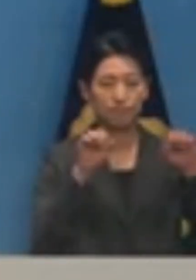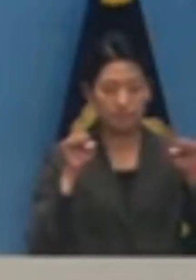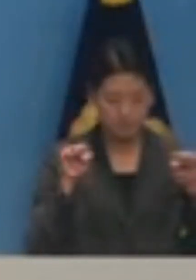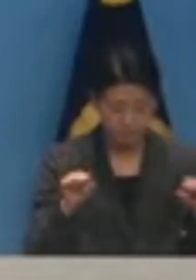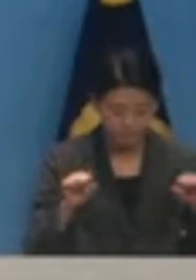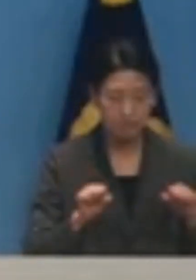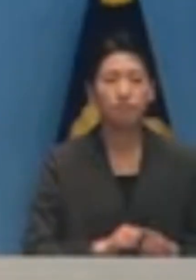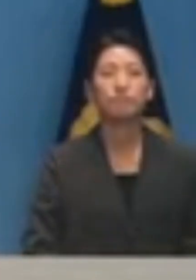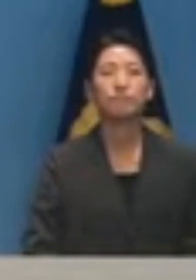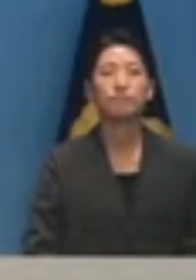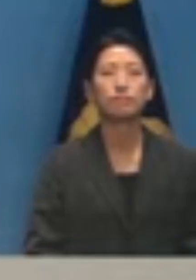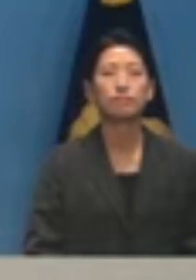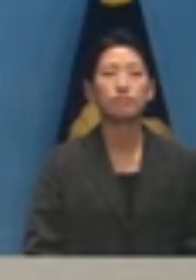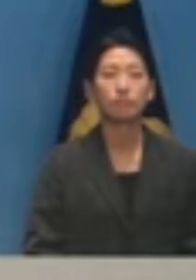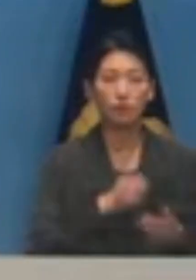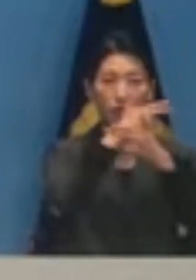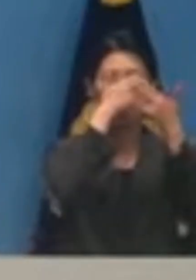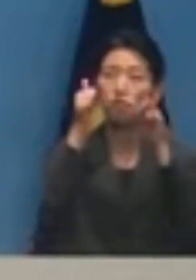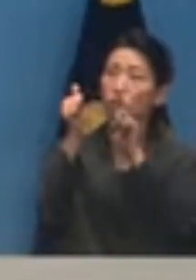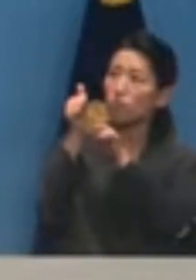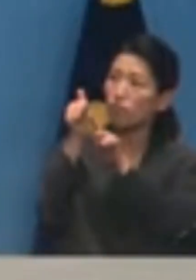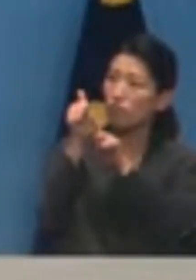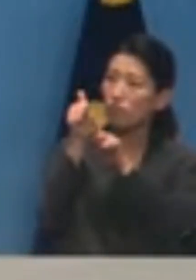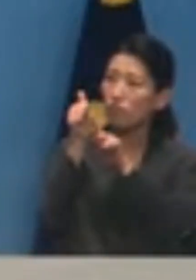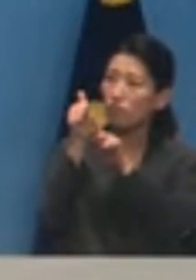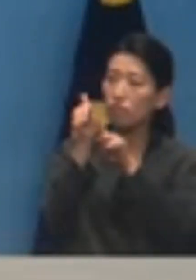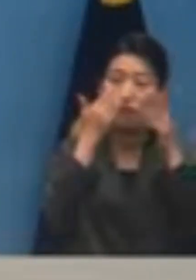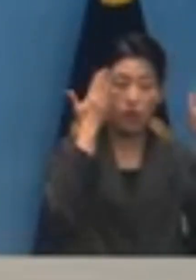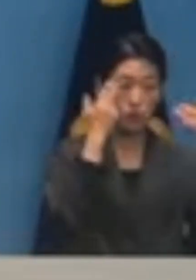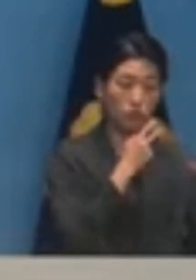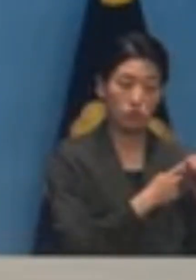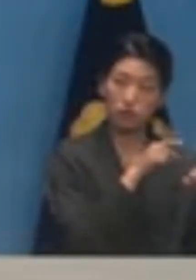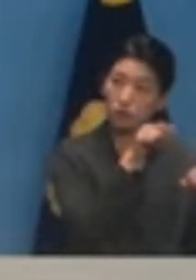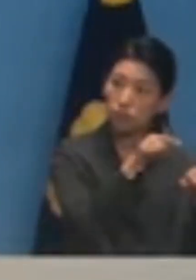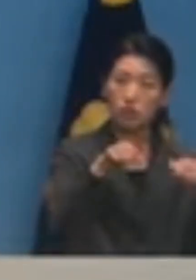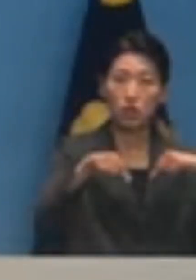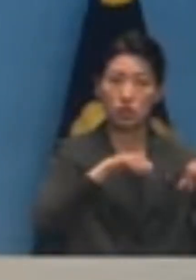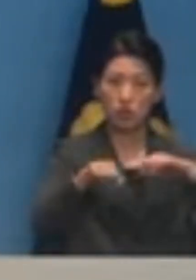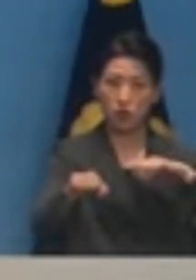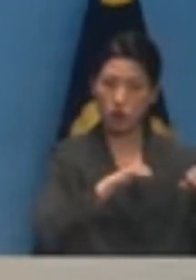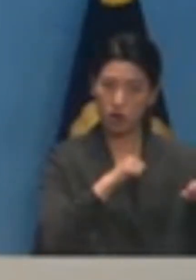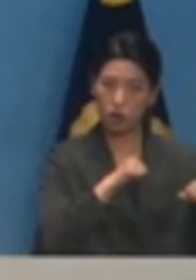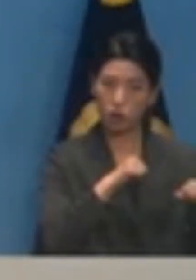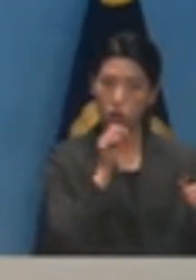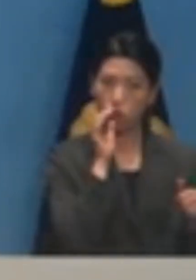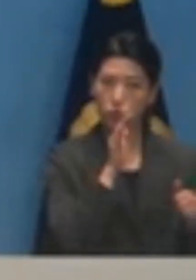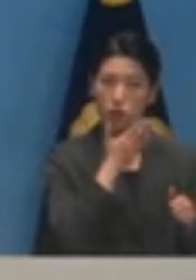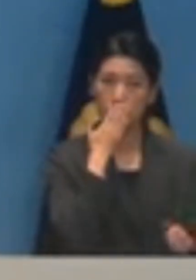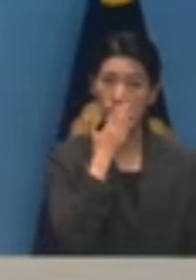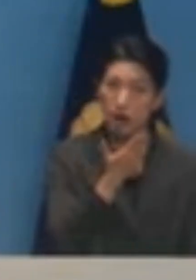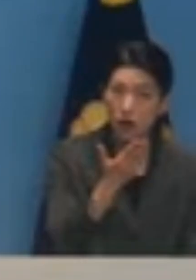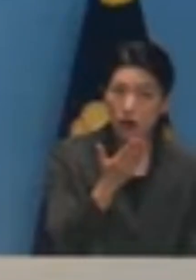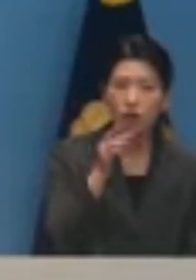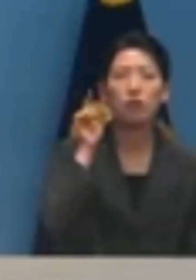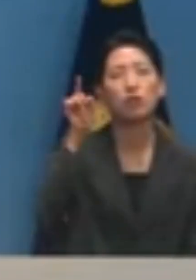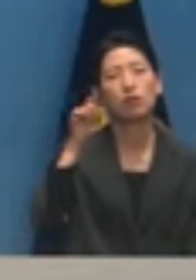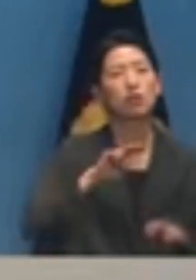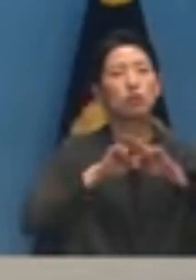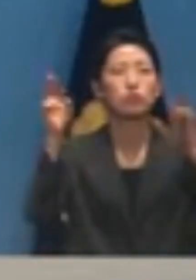안녕하십니까. 이재명 후보는 학교를 정치판으로 전락시키는 교사의 정치활동 보장 공약을 즉각